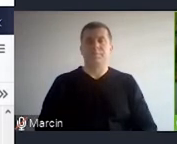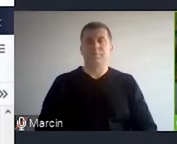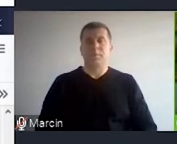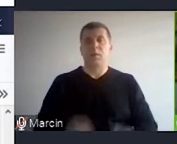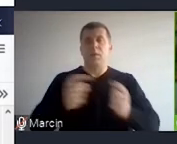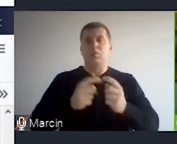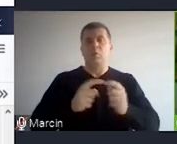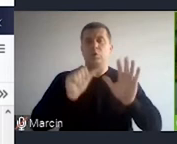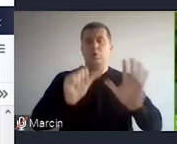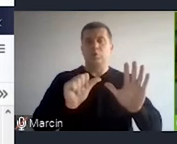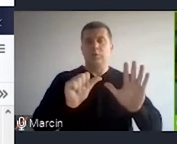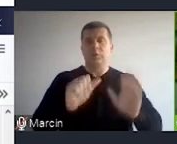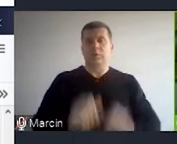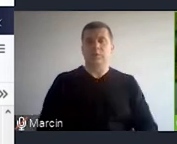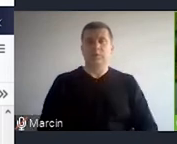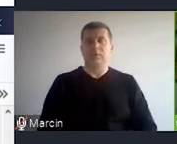Punkt 6.